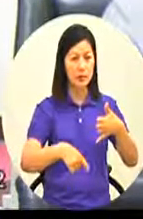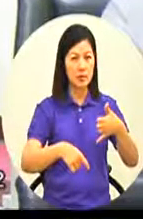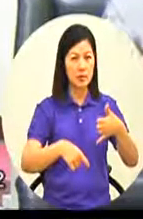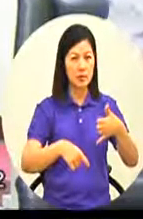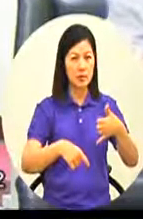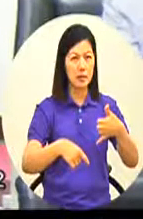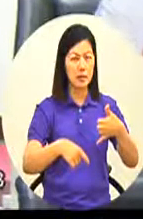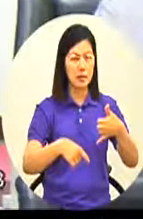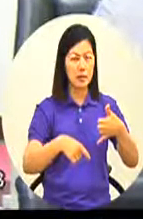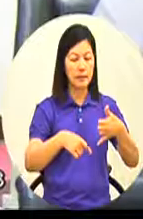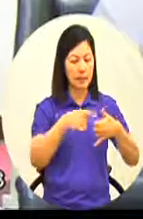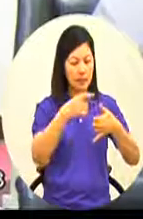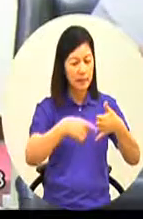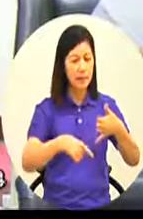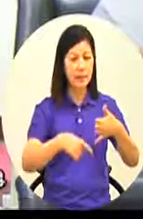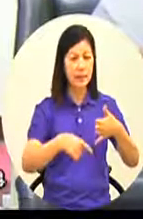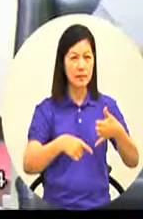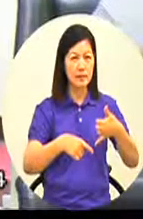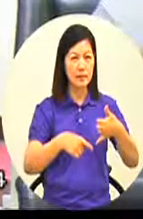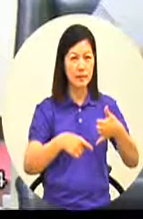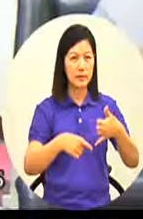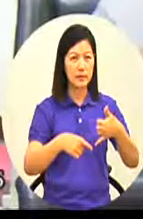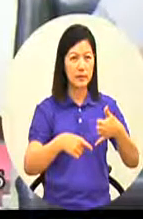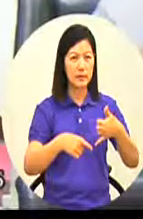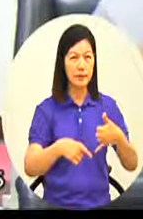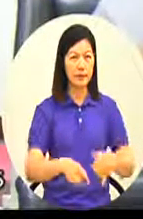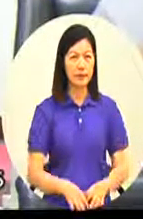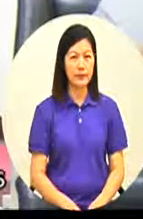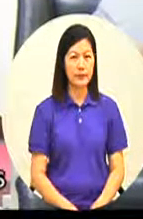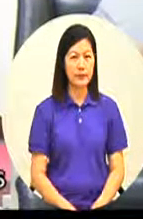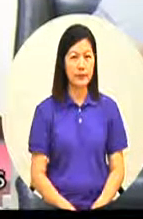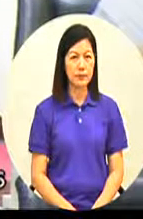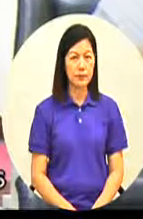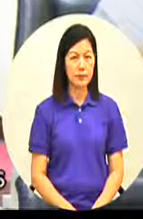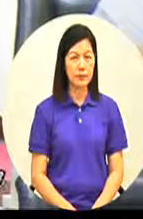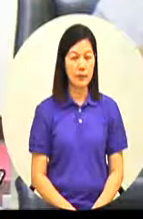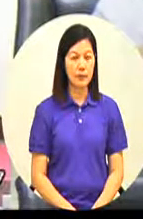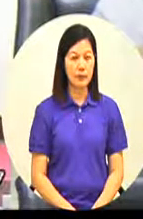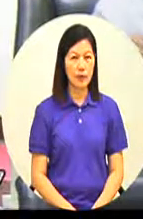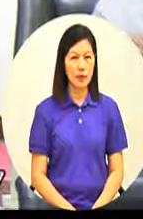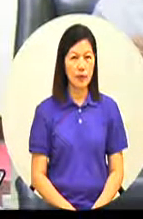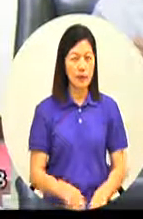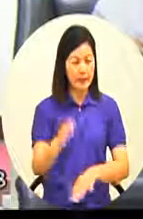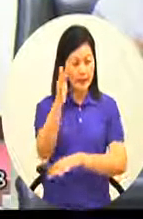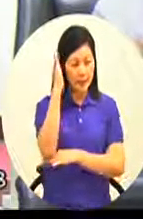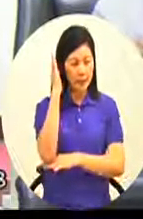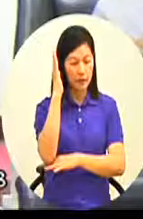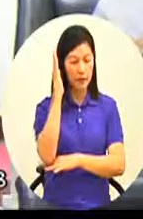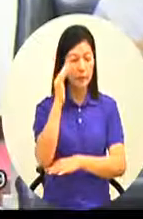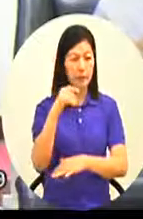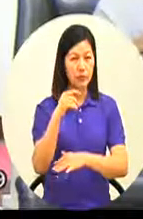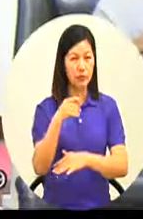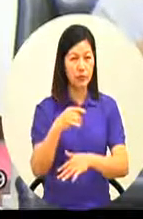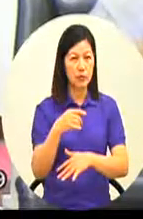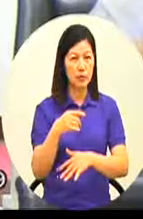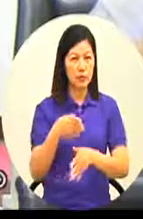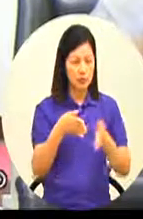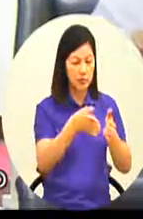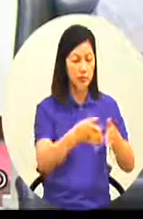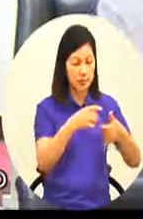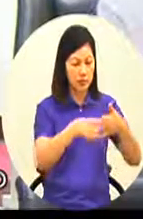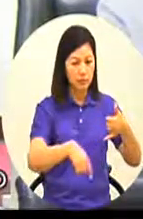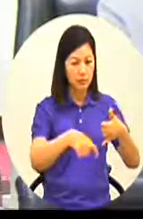用因个人的这自然变成咱监护来和伊个人因缘，来用1999做他的报